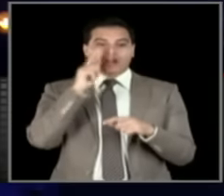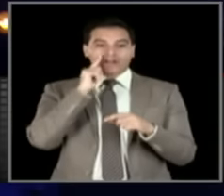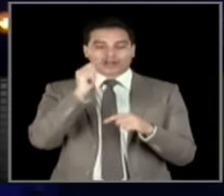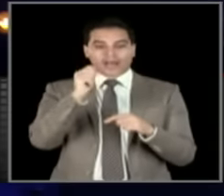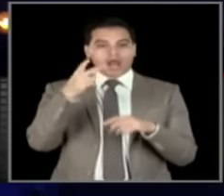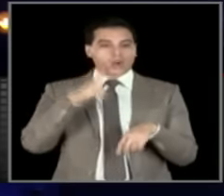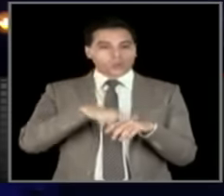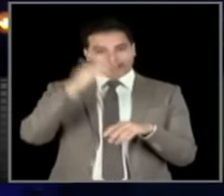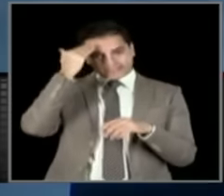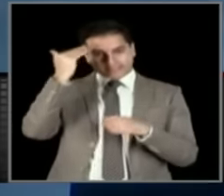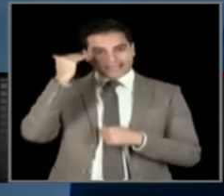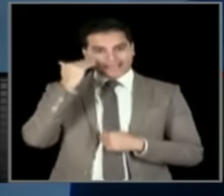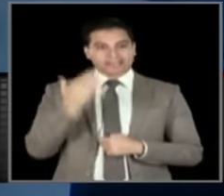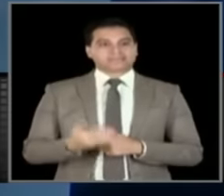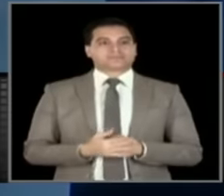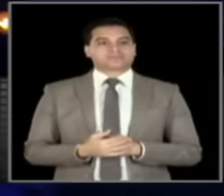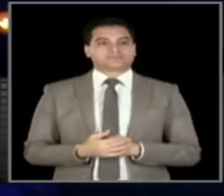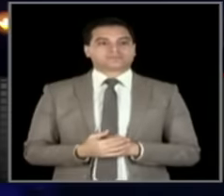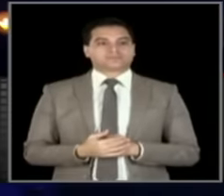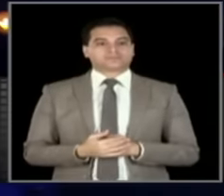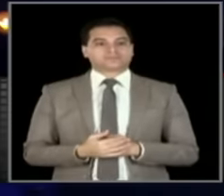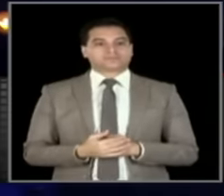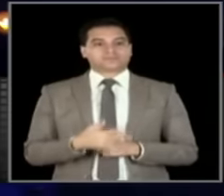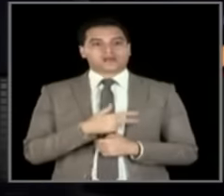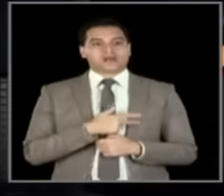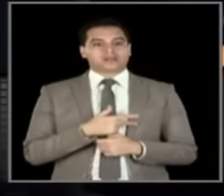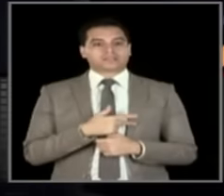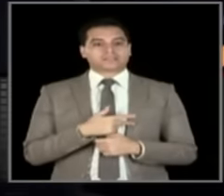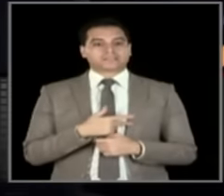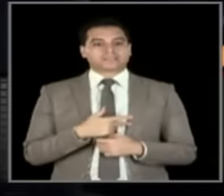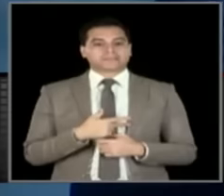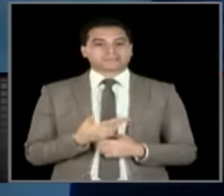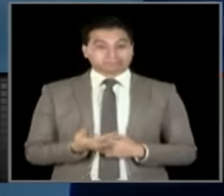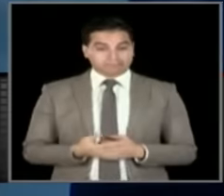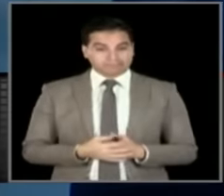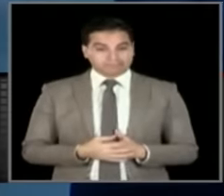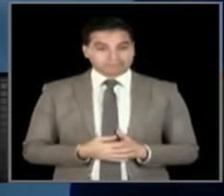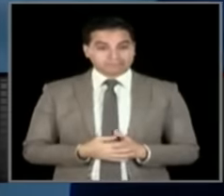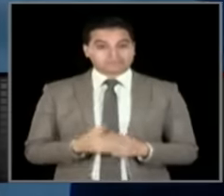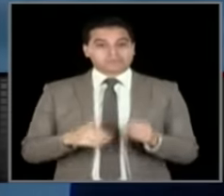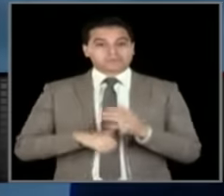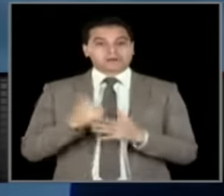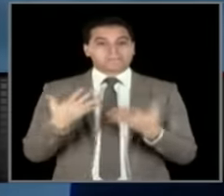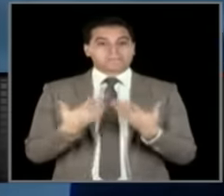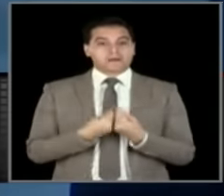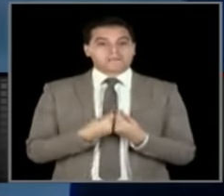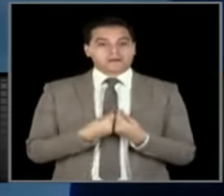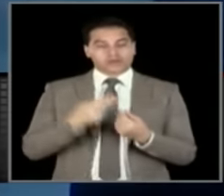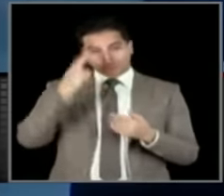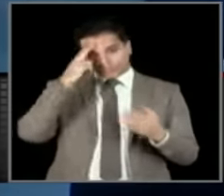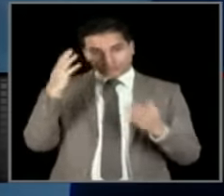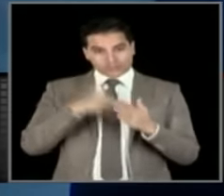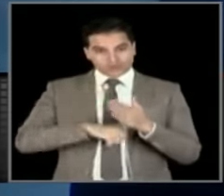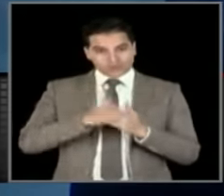للرجال والسيدات؟ هيرفي رينار. هيرفي رينار. أحكيلي كسب مع مين وكسب مع مين؟ كسب مع السعودية،